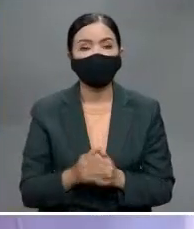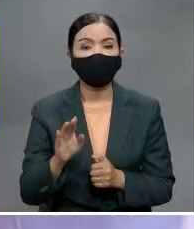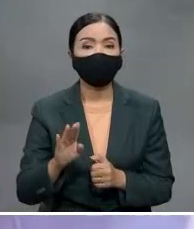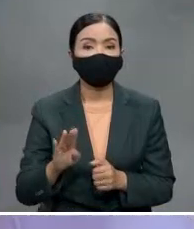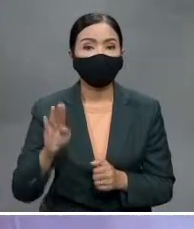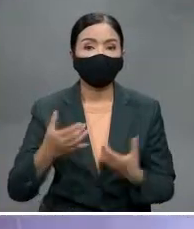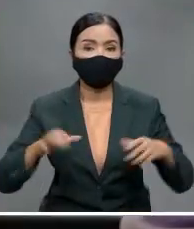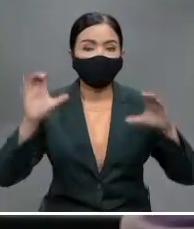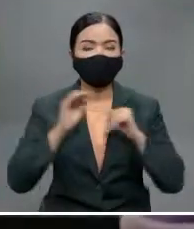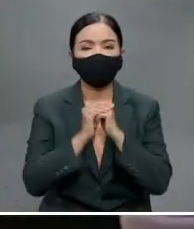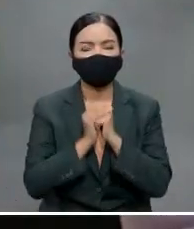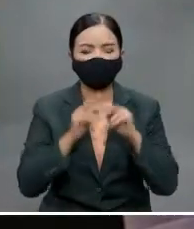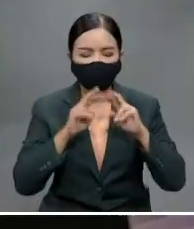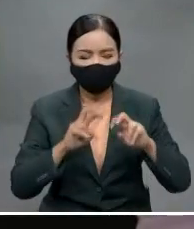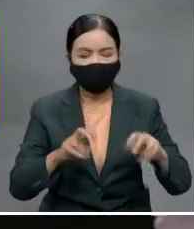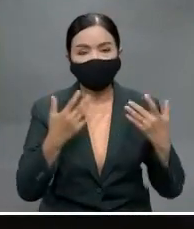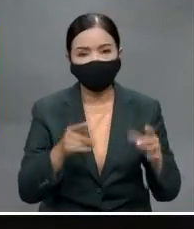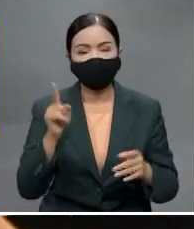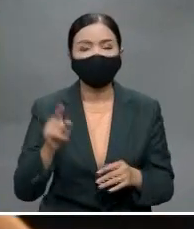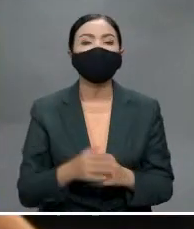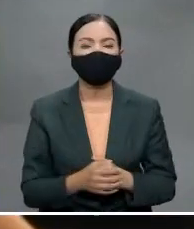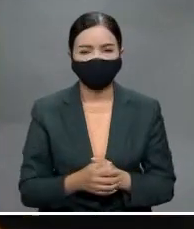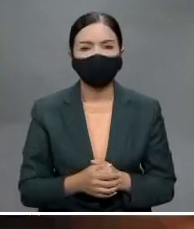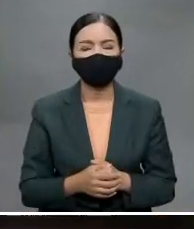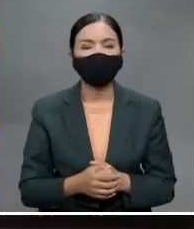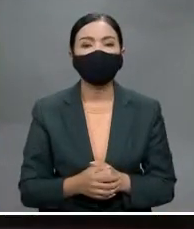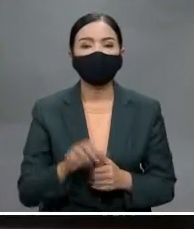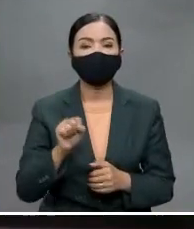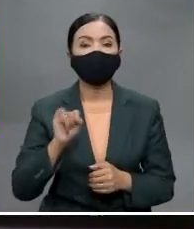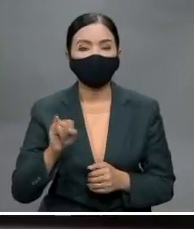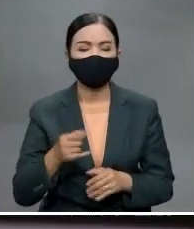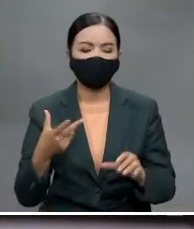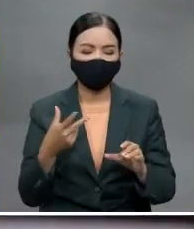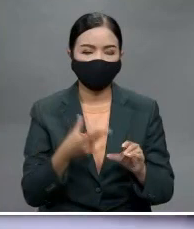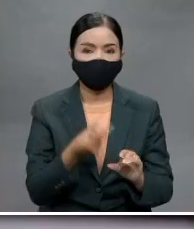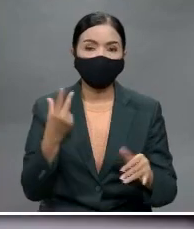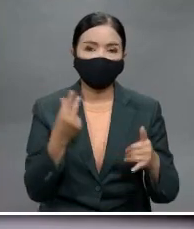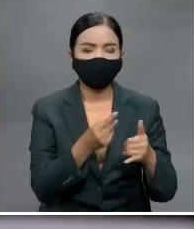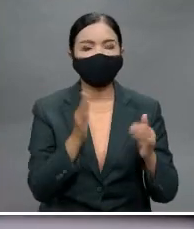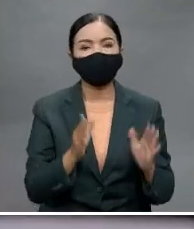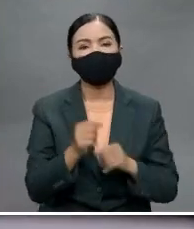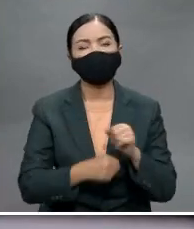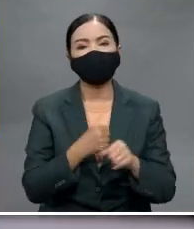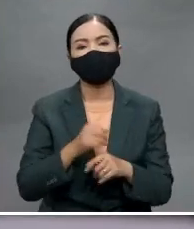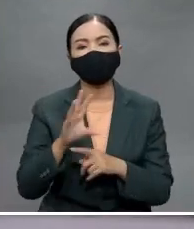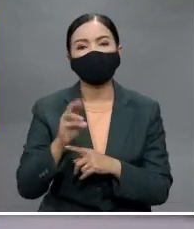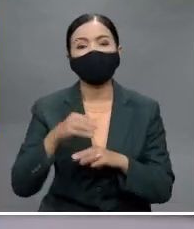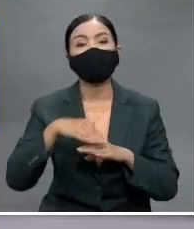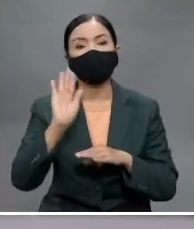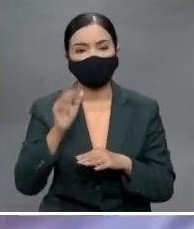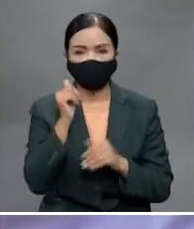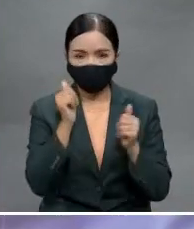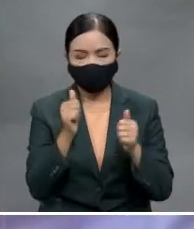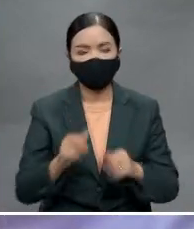มีข้อมูลศึกษาวิจัยมาแล้วนะคะว่าสิ่งแวกนั้นสามารถฉีดในคนอายุ 60ปีขึ้นไปได้ดังงานกระทรวง